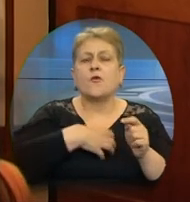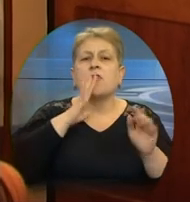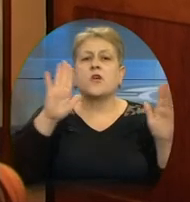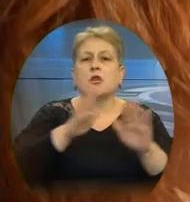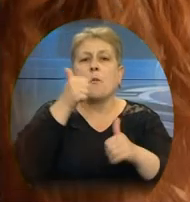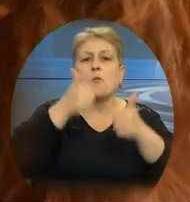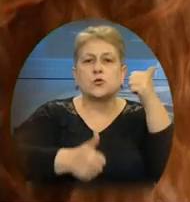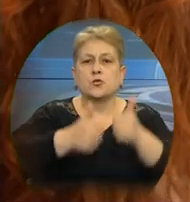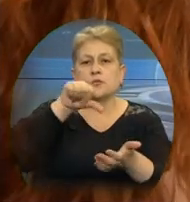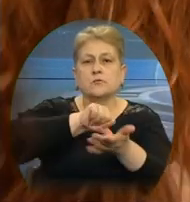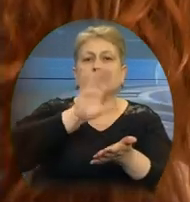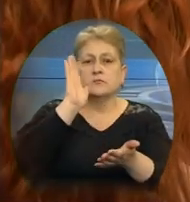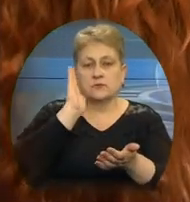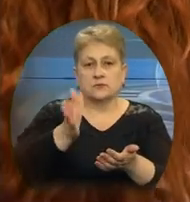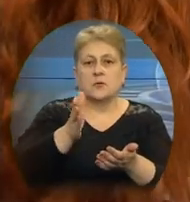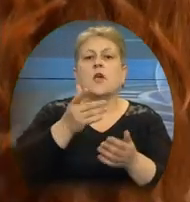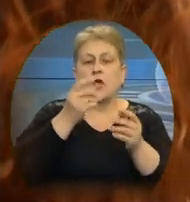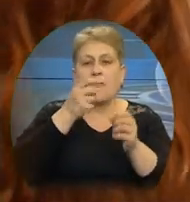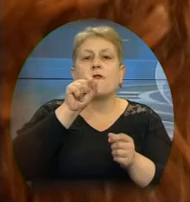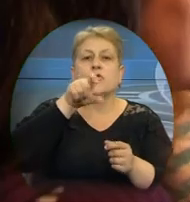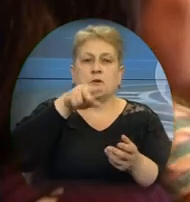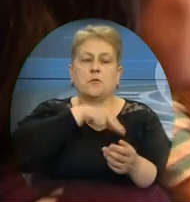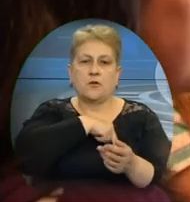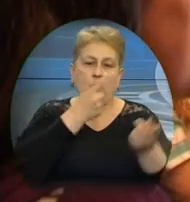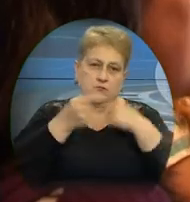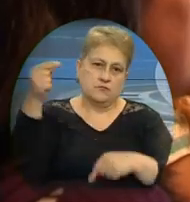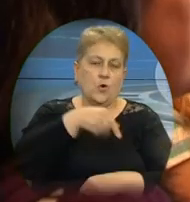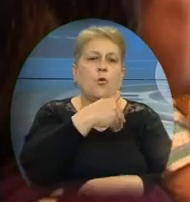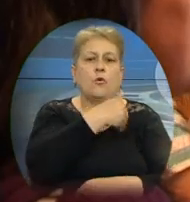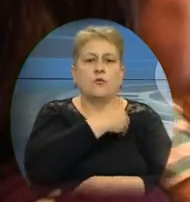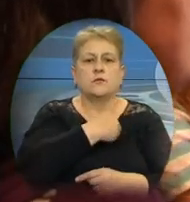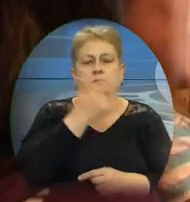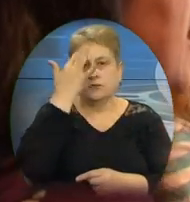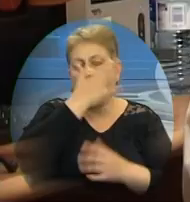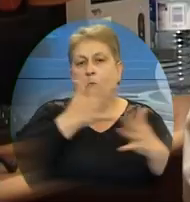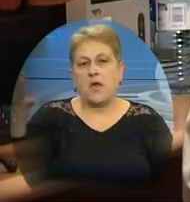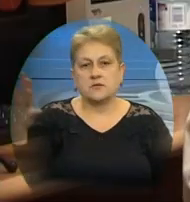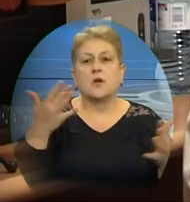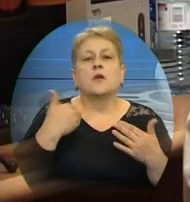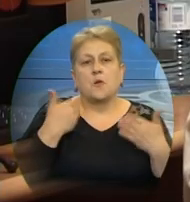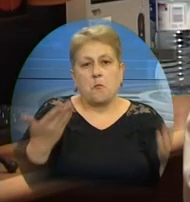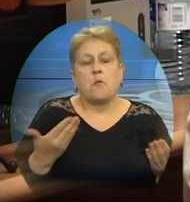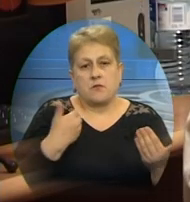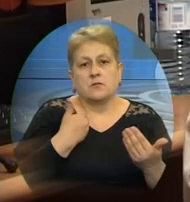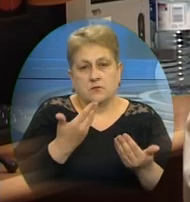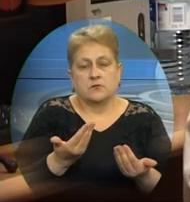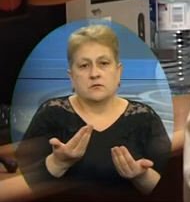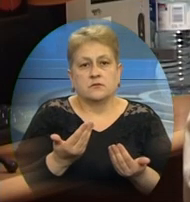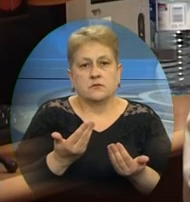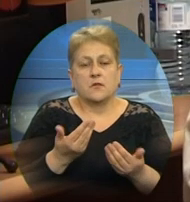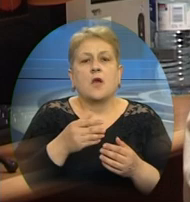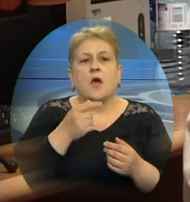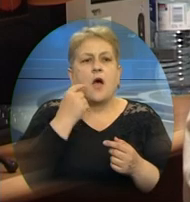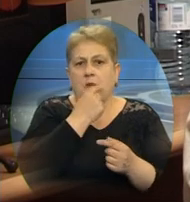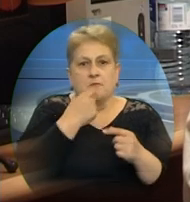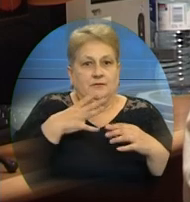երաժշտական մրցույթի են պատրաստվում մասնակցել և ոսկե մեդալով հայրենիք վերադառնալու ցանկությունը մեծ է։ Հիմա մենք արդեն